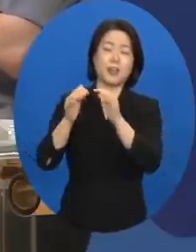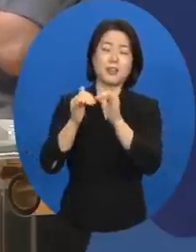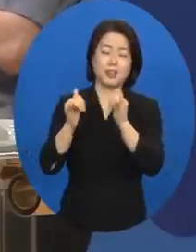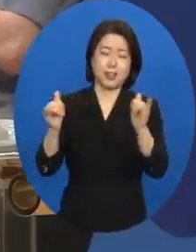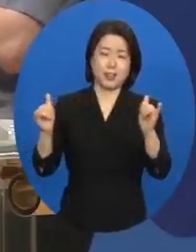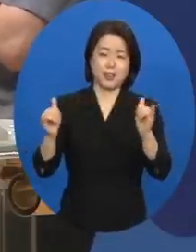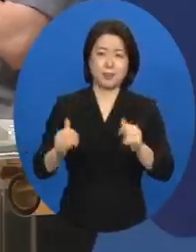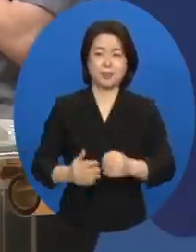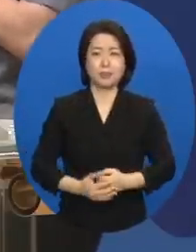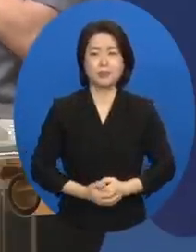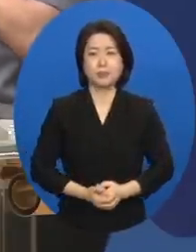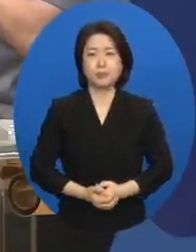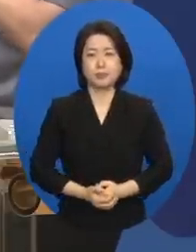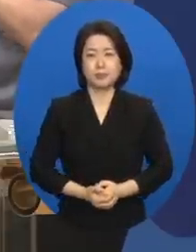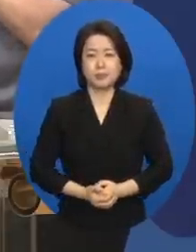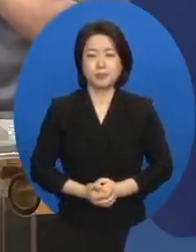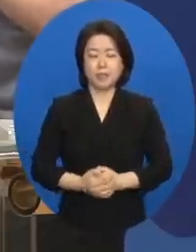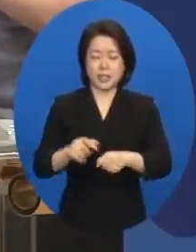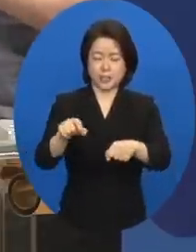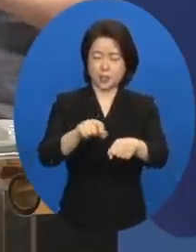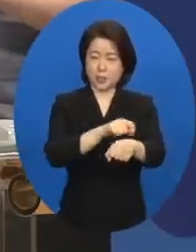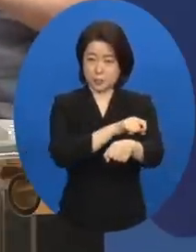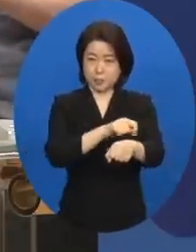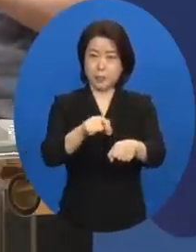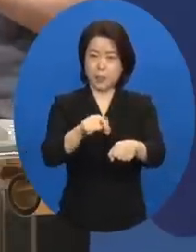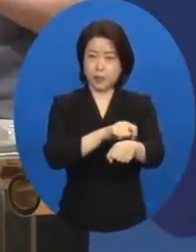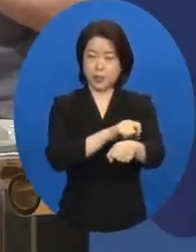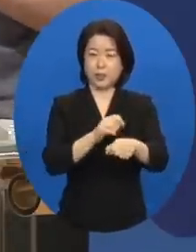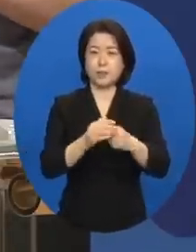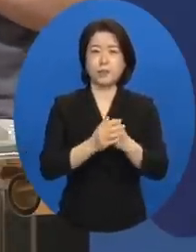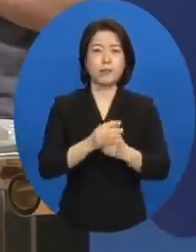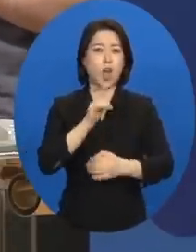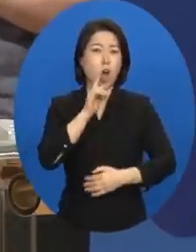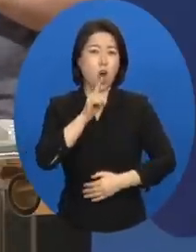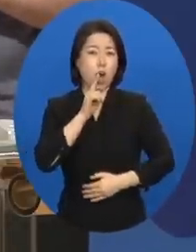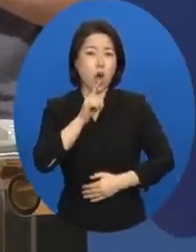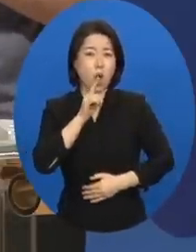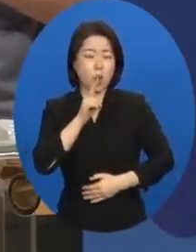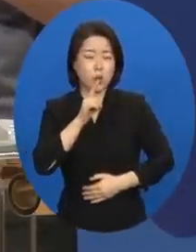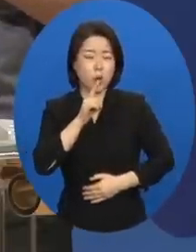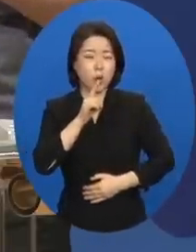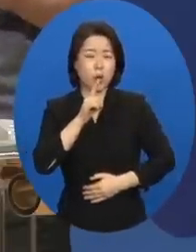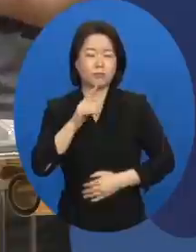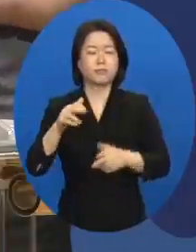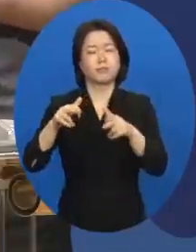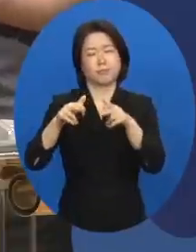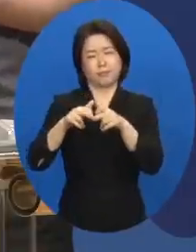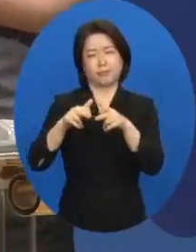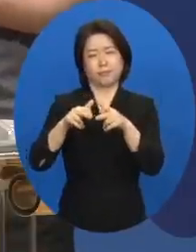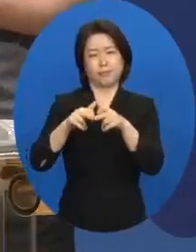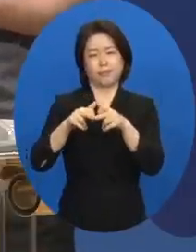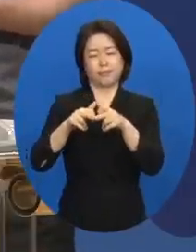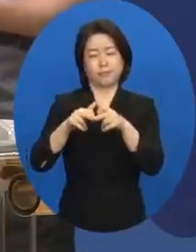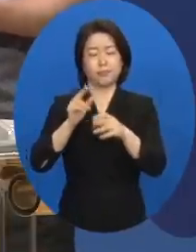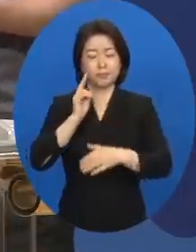장애인입니다. 특별히 언어의 장애가 있습니다.